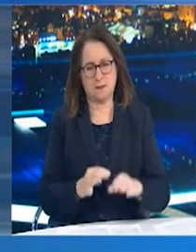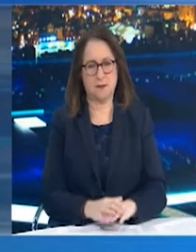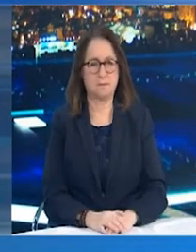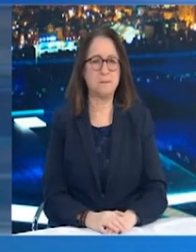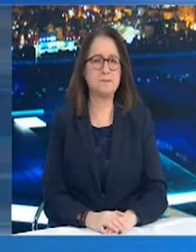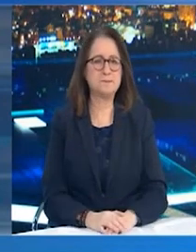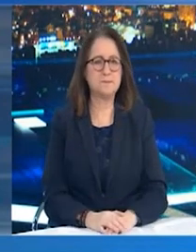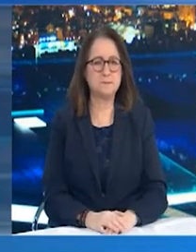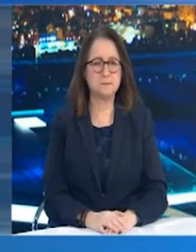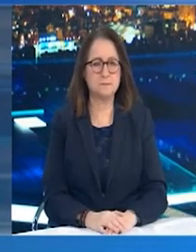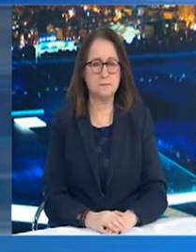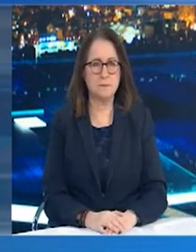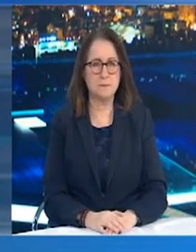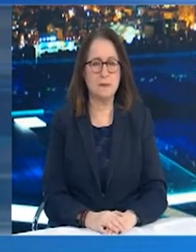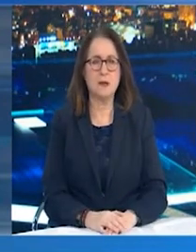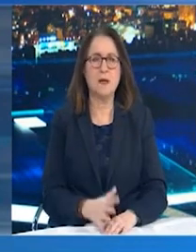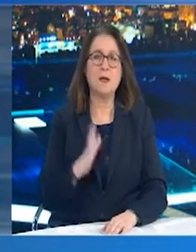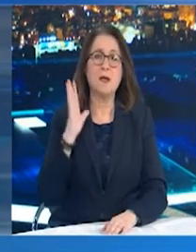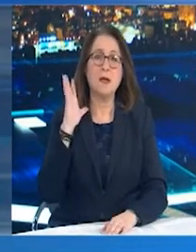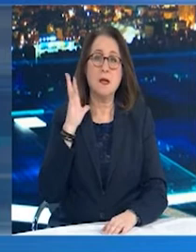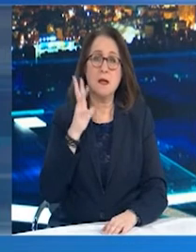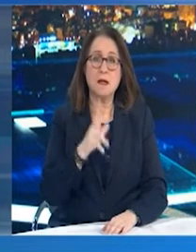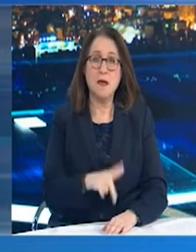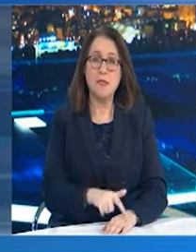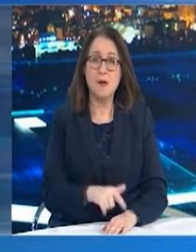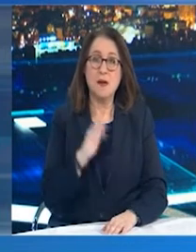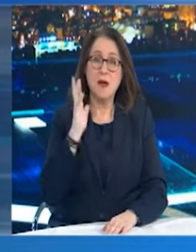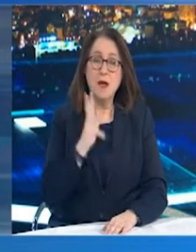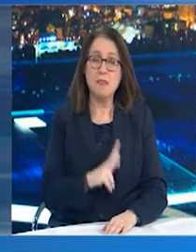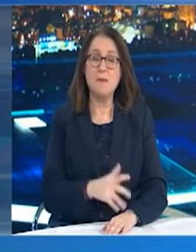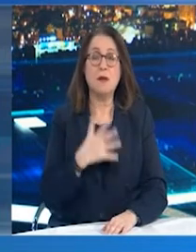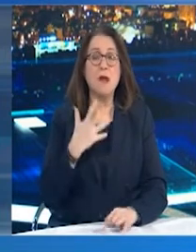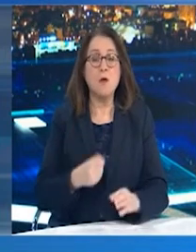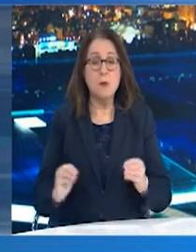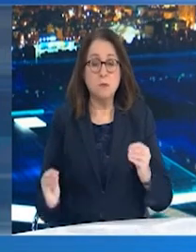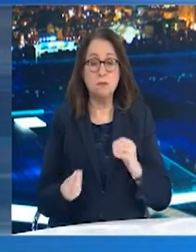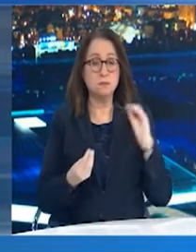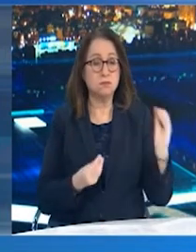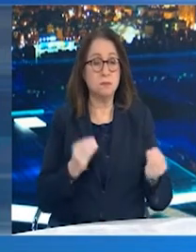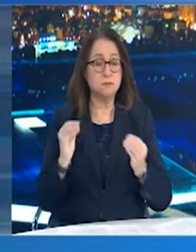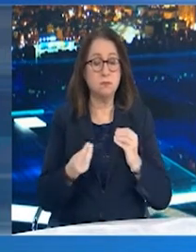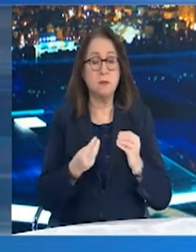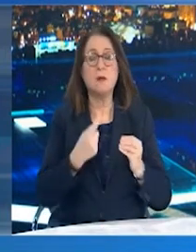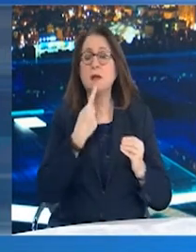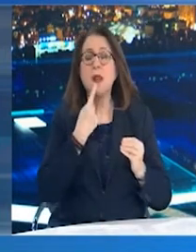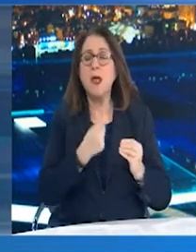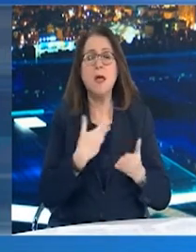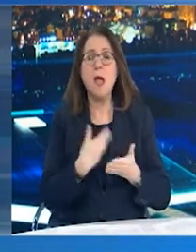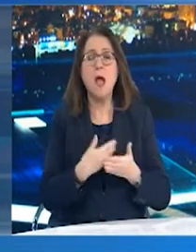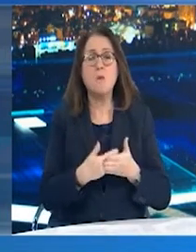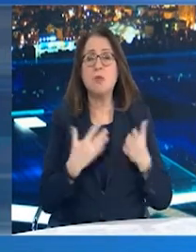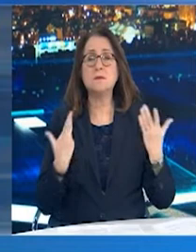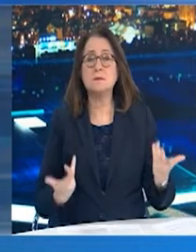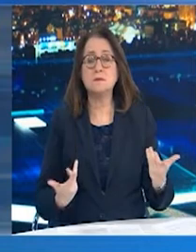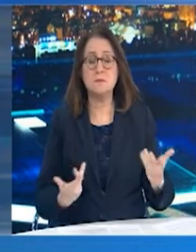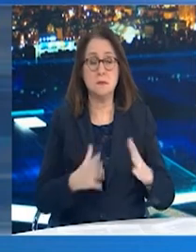σύνολο. Καθημερινά έχουμε νεότερα δεδομένα που υποστηρίζουν την άποψή μας ότι η ενδοσχολική μετάδοση δεν είναι συχνή